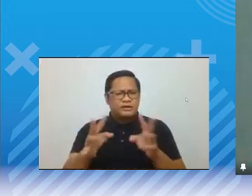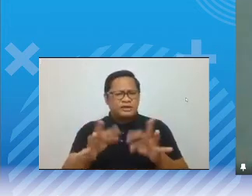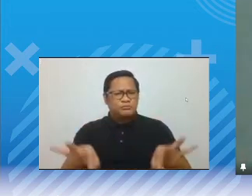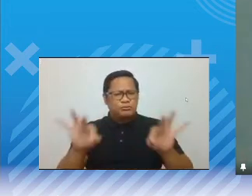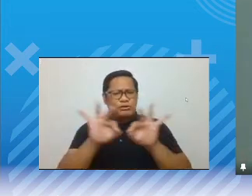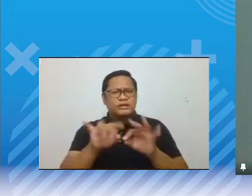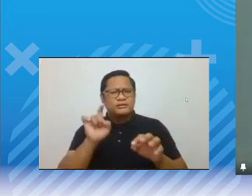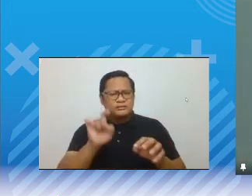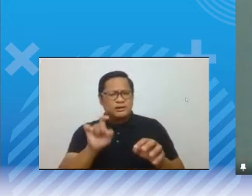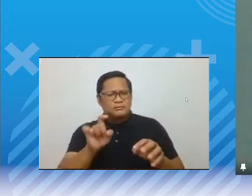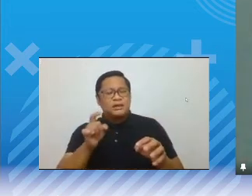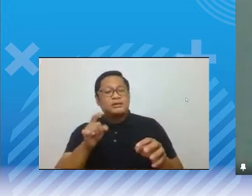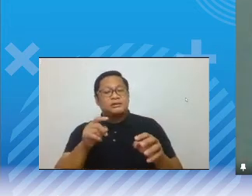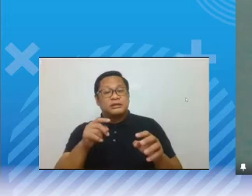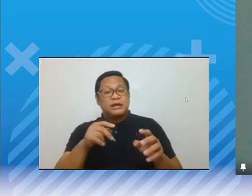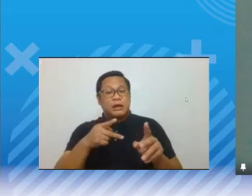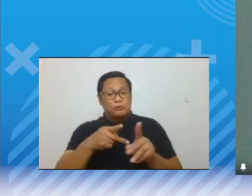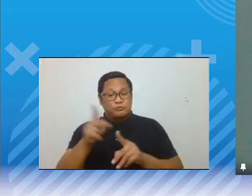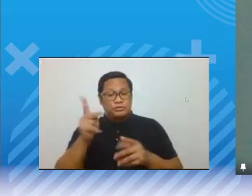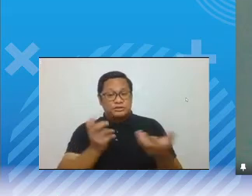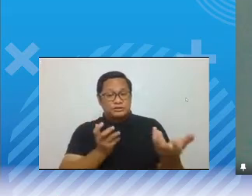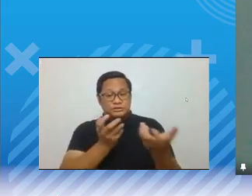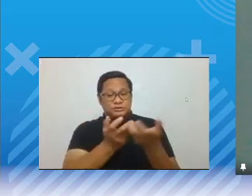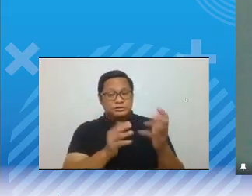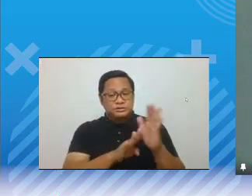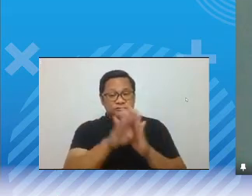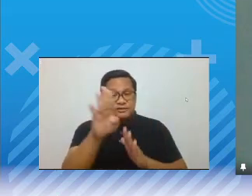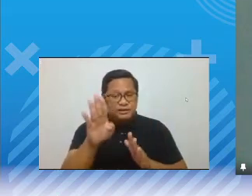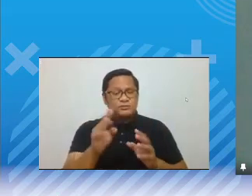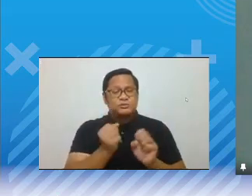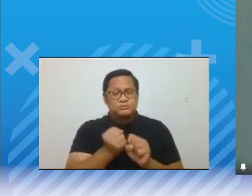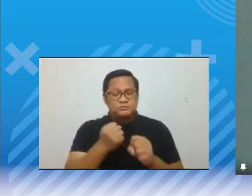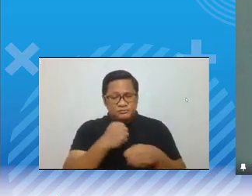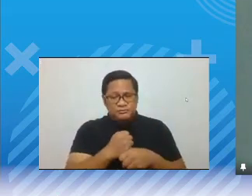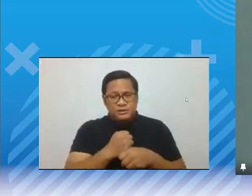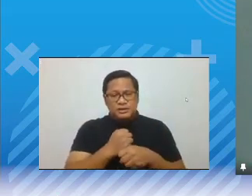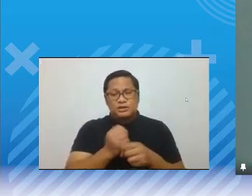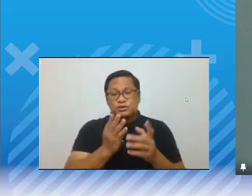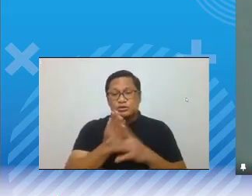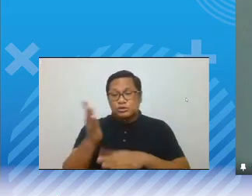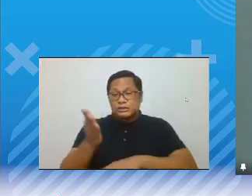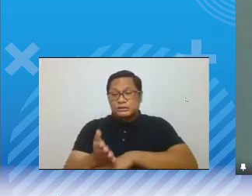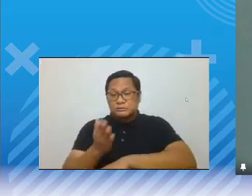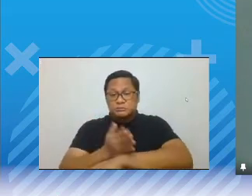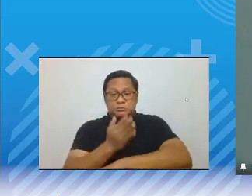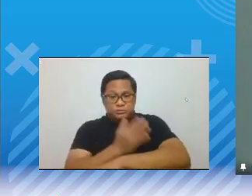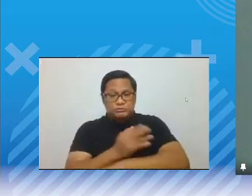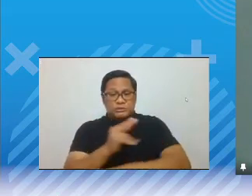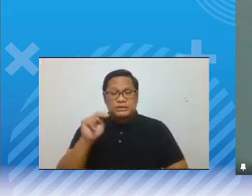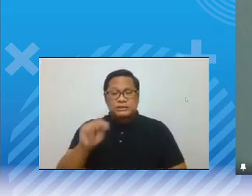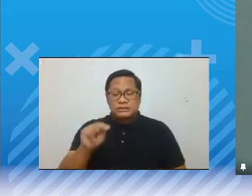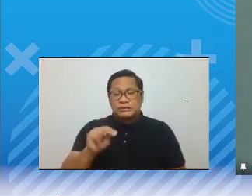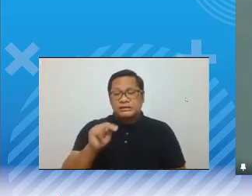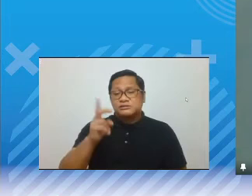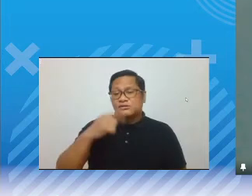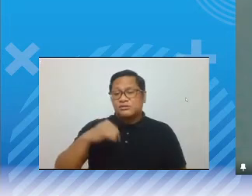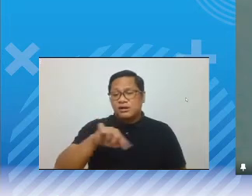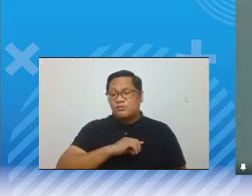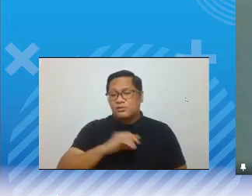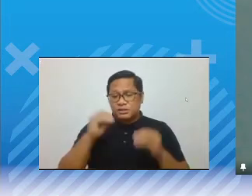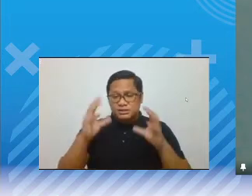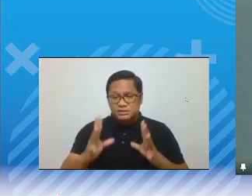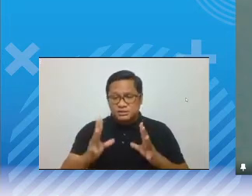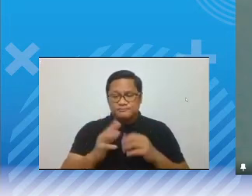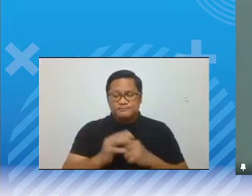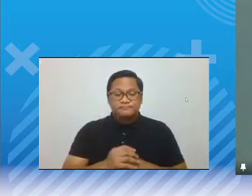mga professional development na kinecreate natin doon sa improvement na kailangan ng ating mga guro. So,